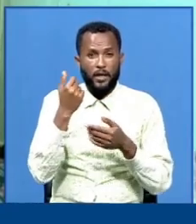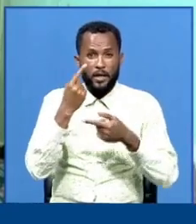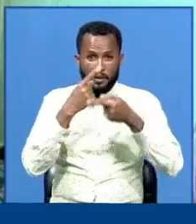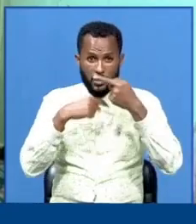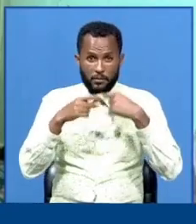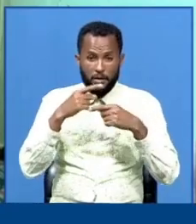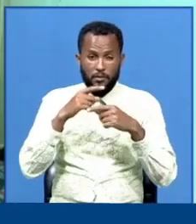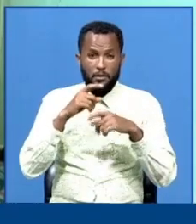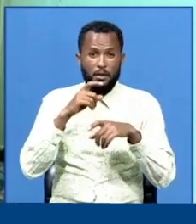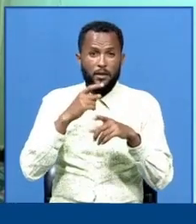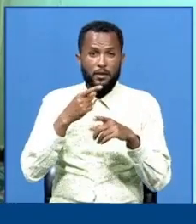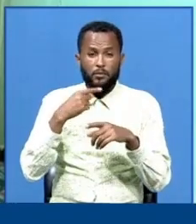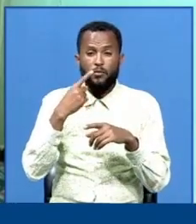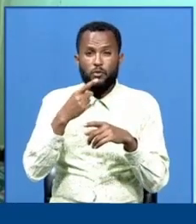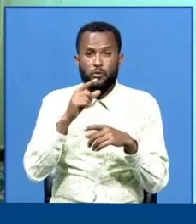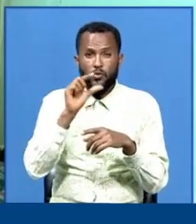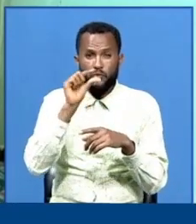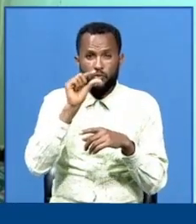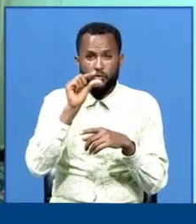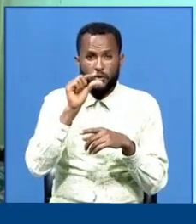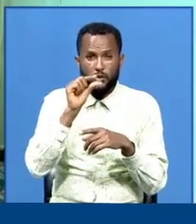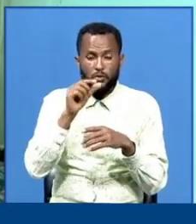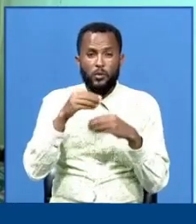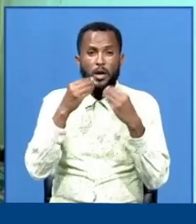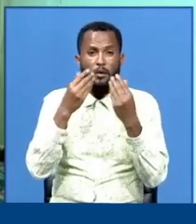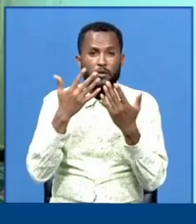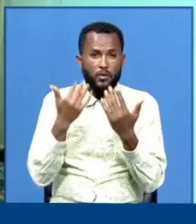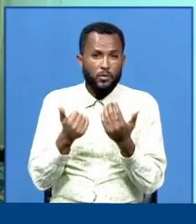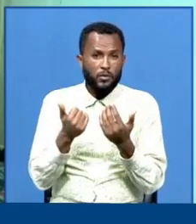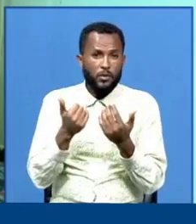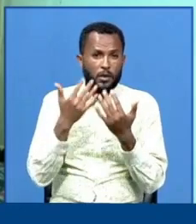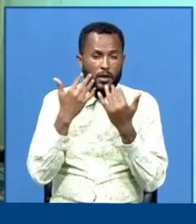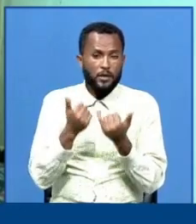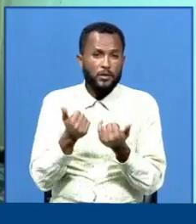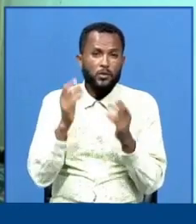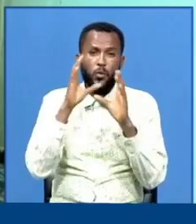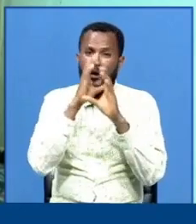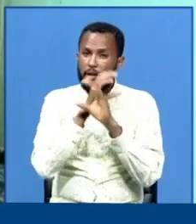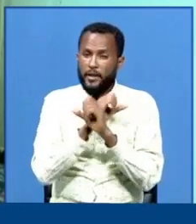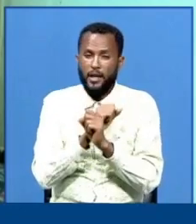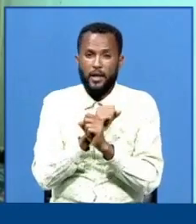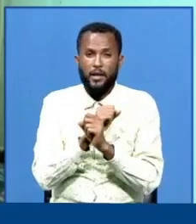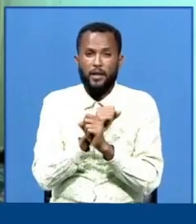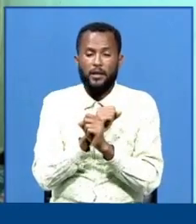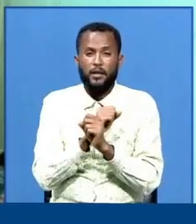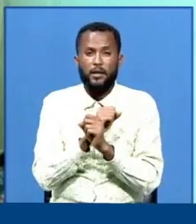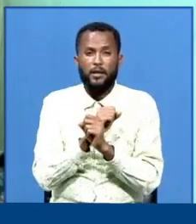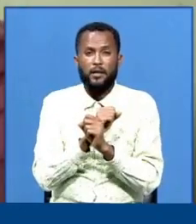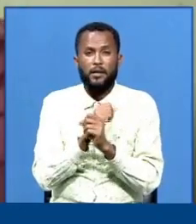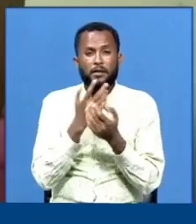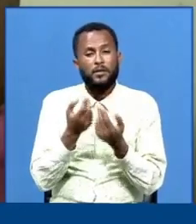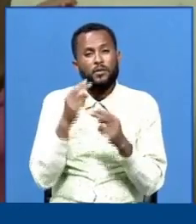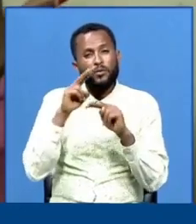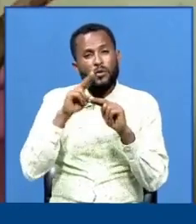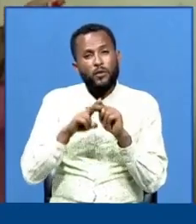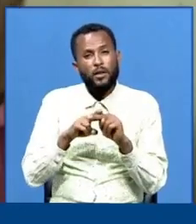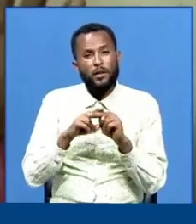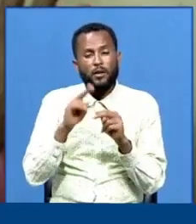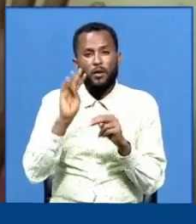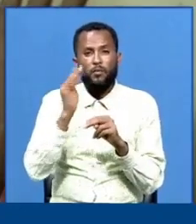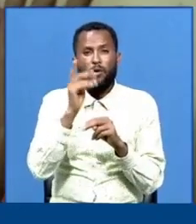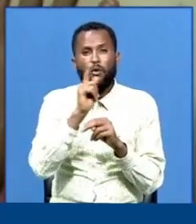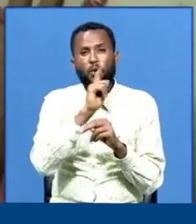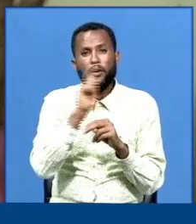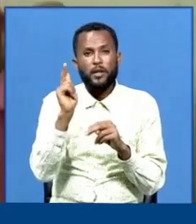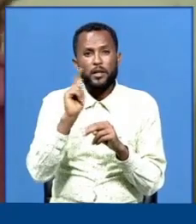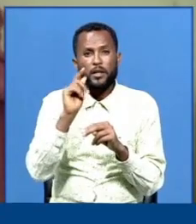ኣብዛ ድመፃ ክንትውሉ ንእሽተይ ትረጭድና ፀንሑ እታ ሕዚ ላቆርጠምና ፅንሕና ወዲእናስ ሕዚ ከፍና ኢና መኾኒ ራያ ዞባ